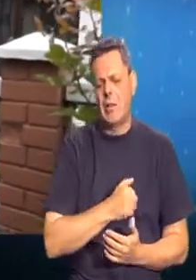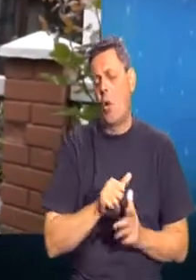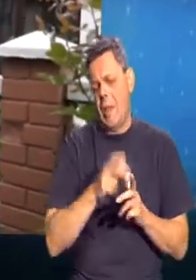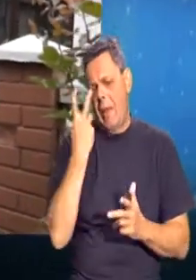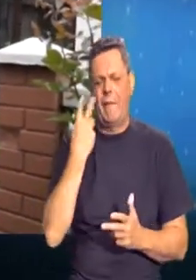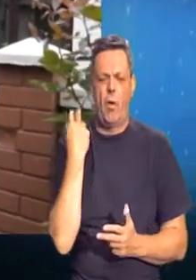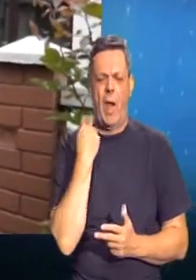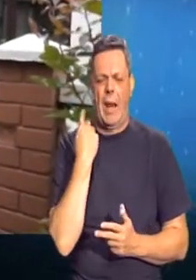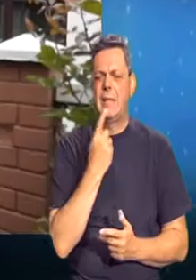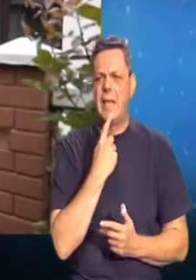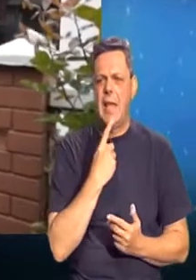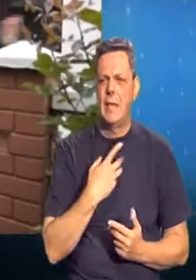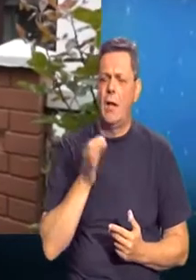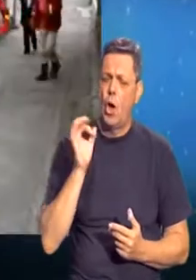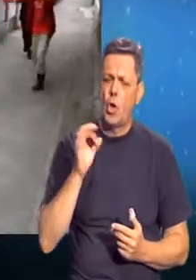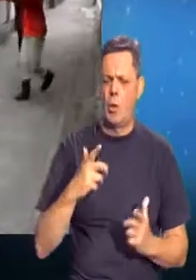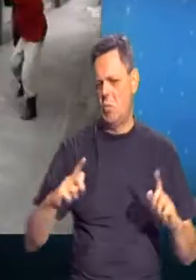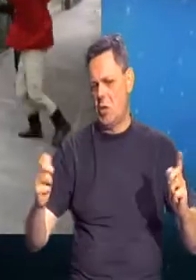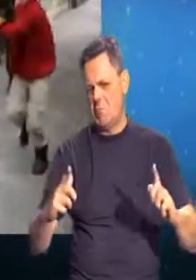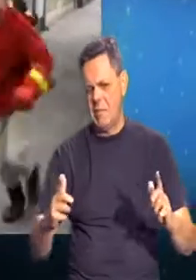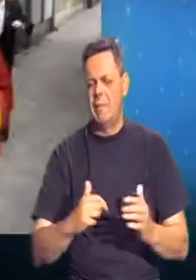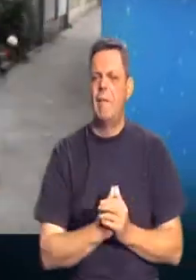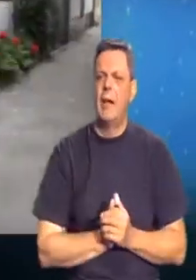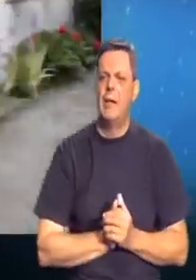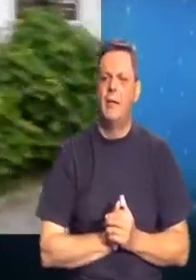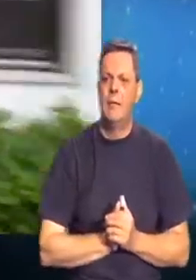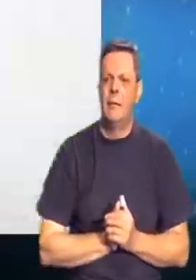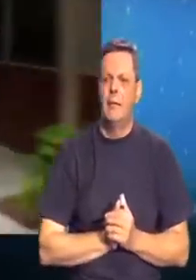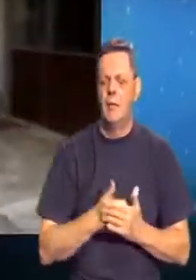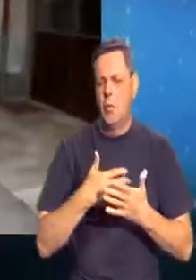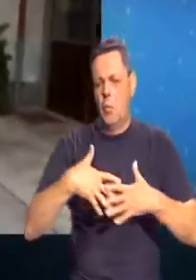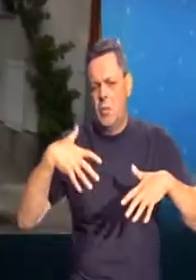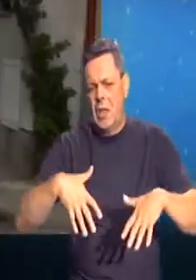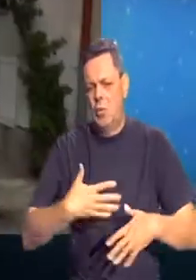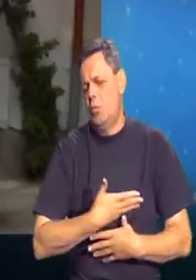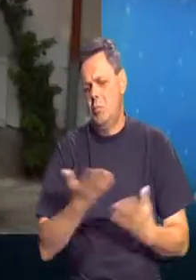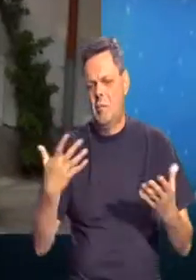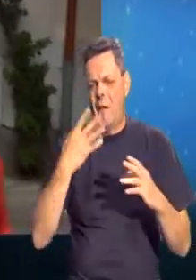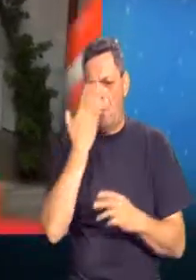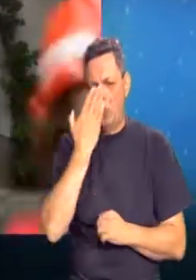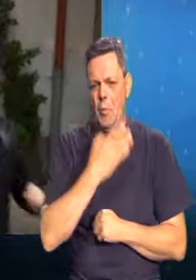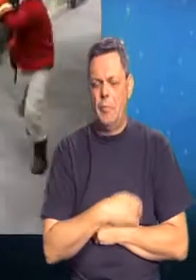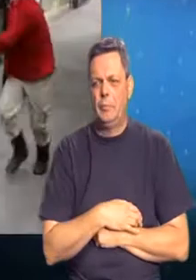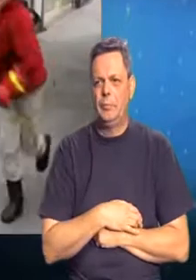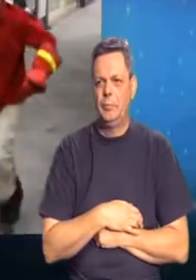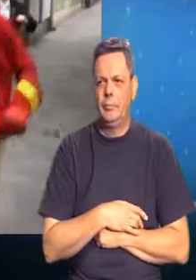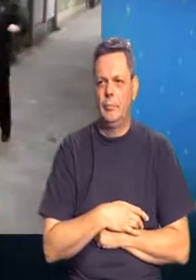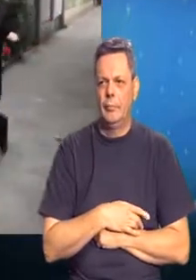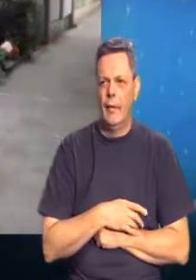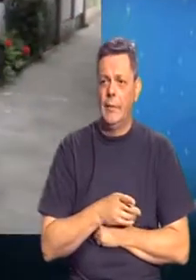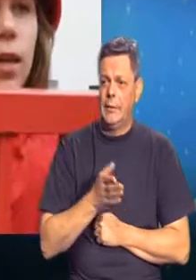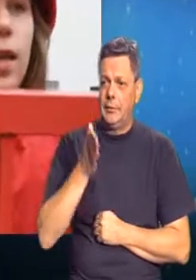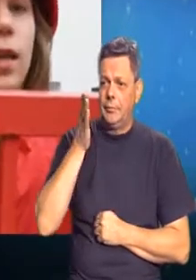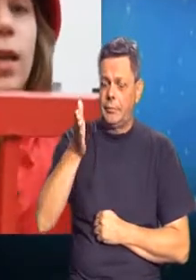engleskog. Jako smo se dobro zabavili. Uz igru sve učimo. Super. A ti